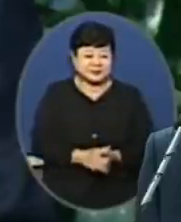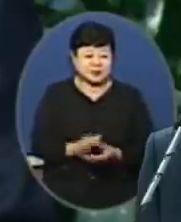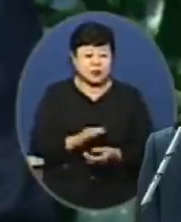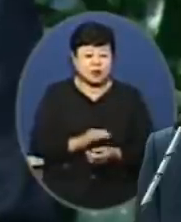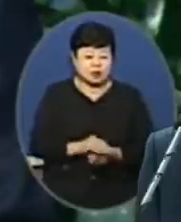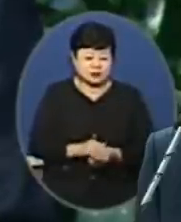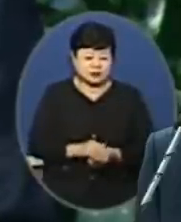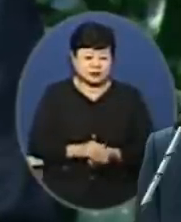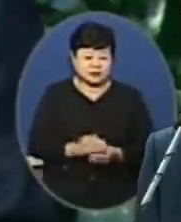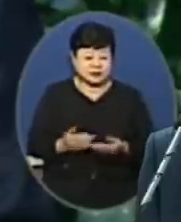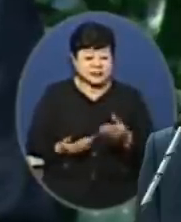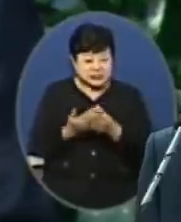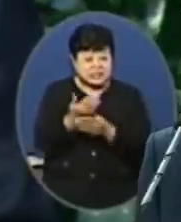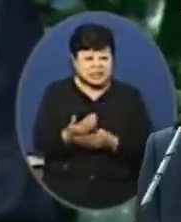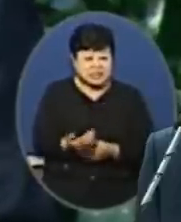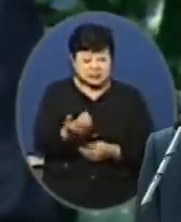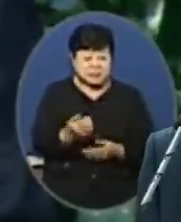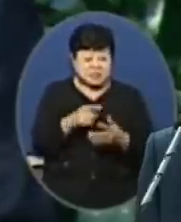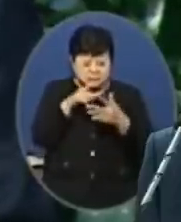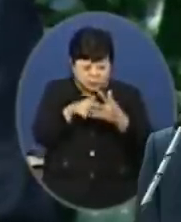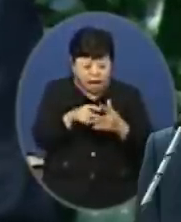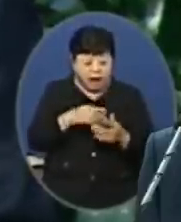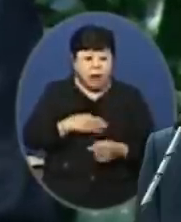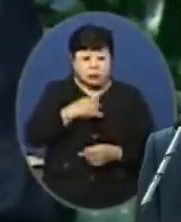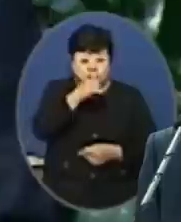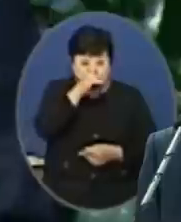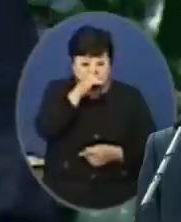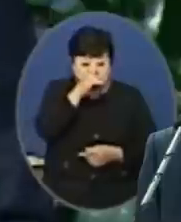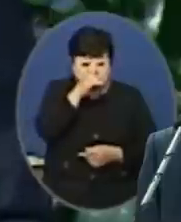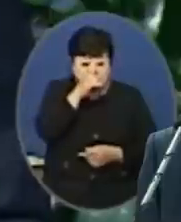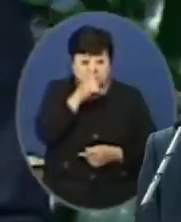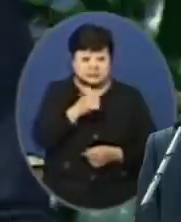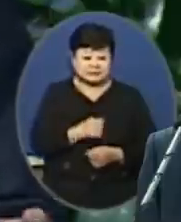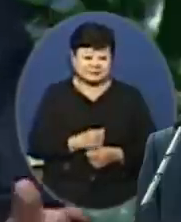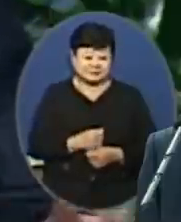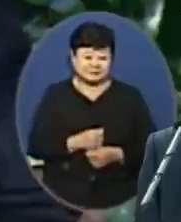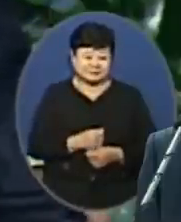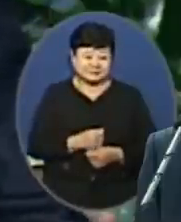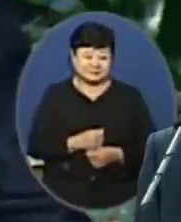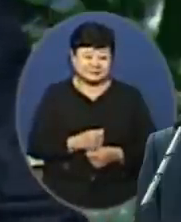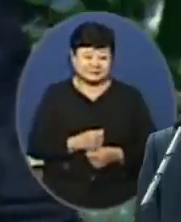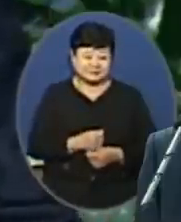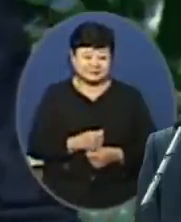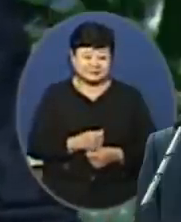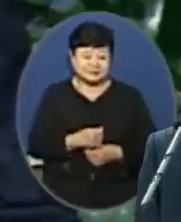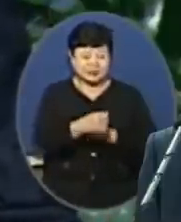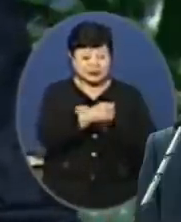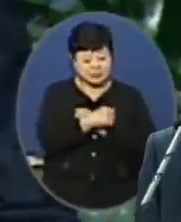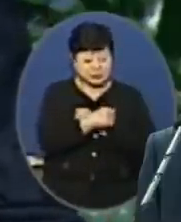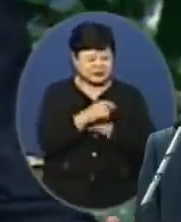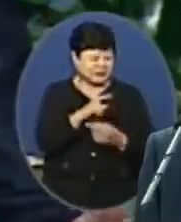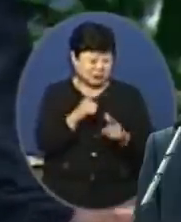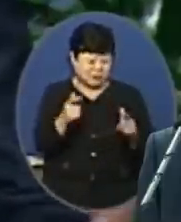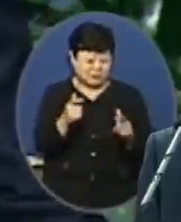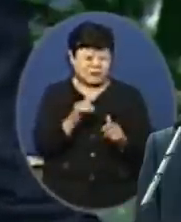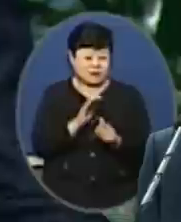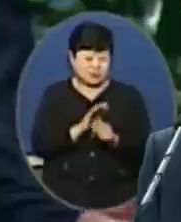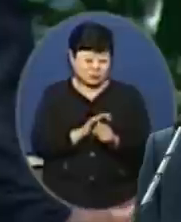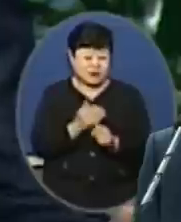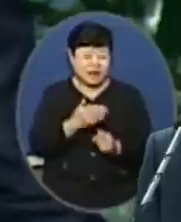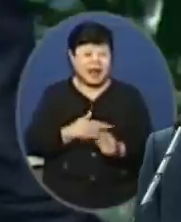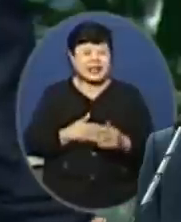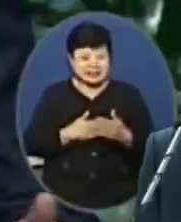무슨 일이 일어날지 다 알고 계신 것입니다. 알고 계시면서 손 쓰지 않는 하나님 아니신 것입니다. 알기